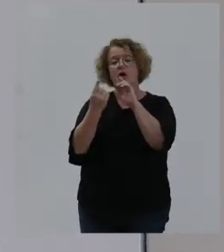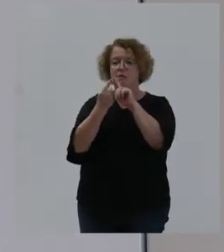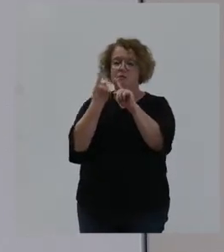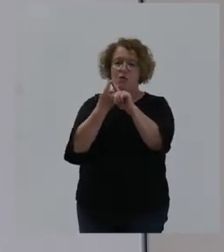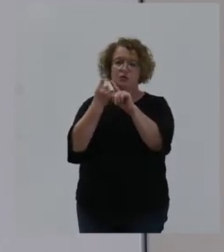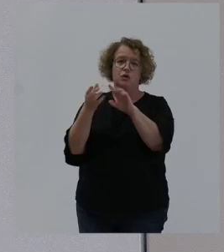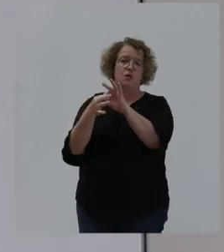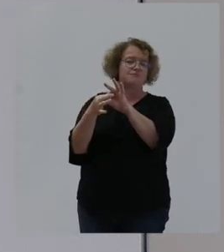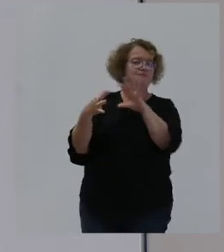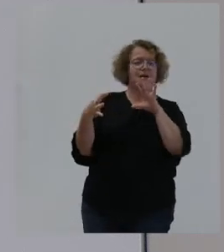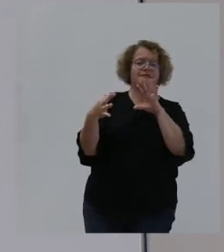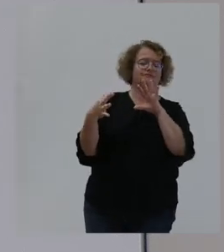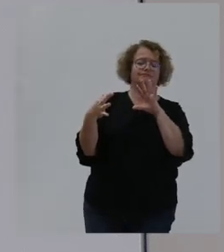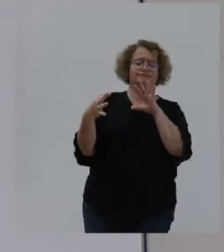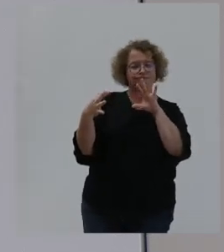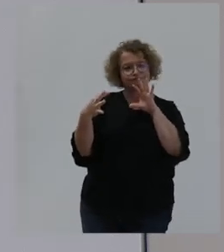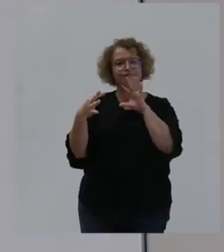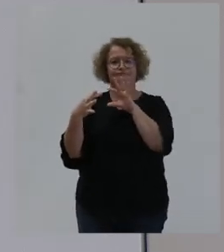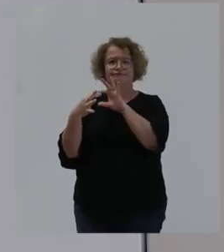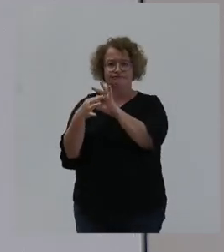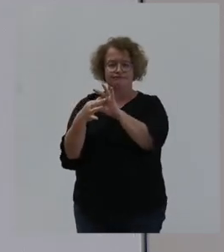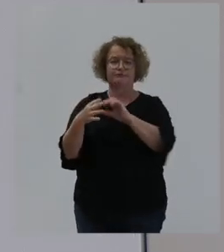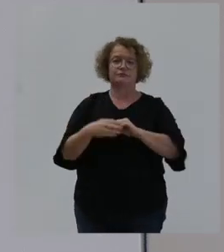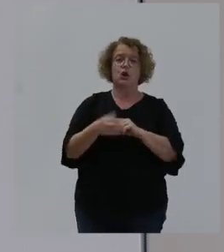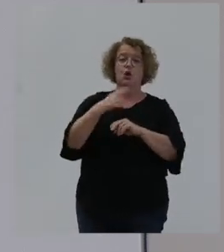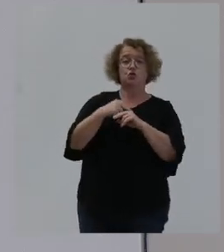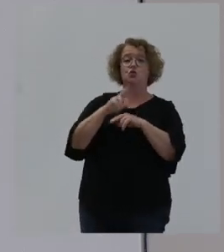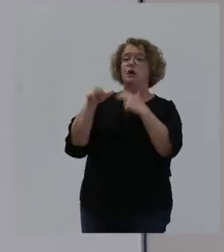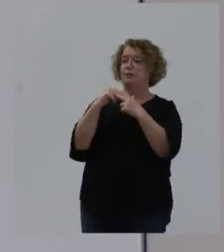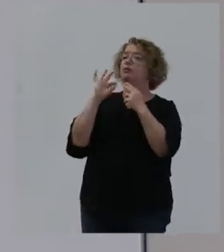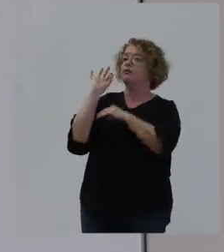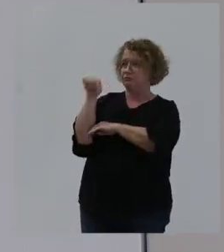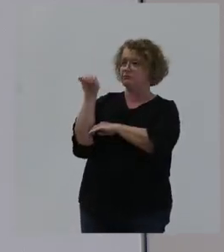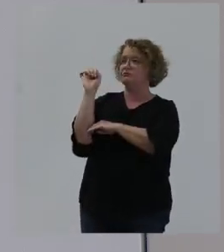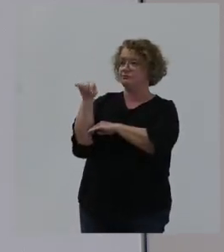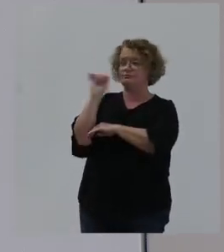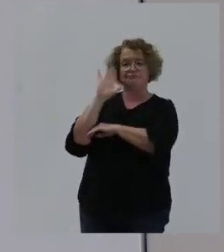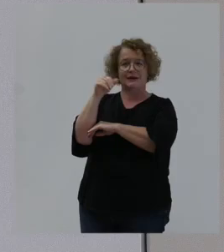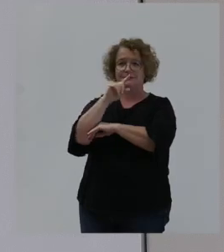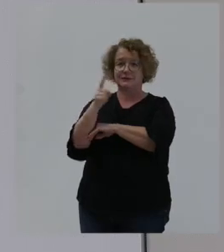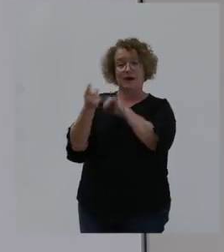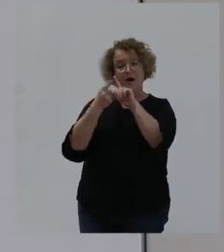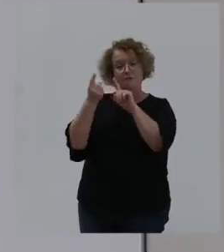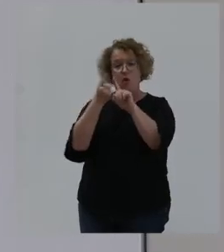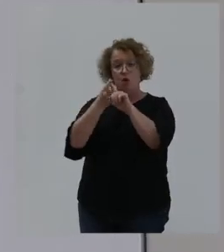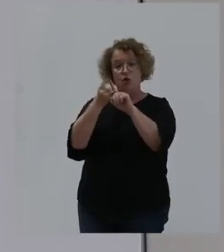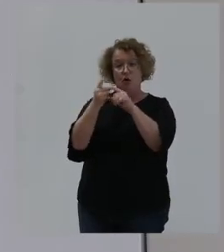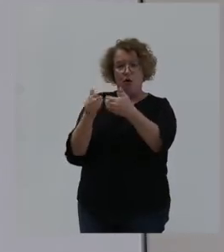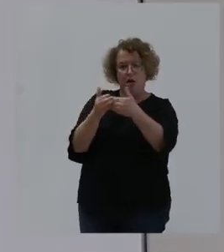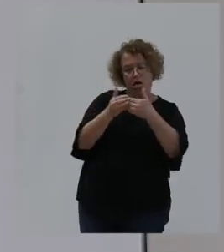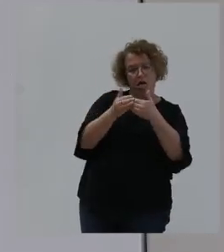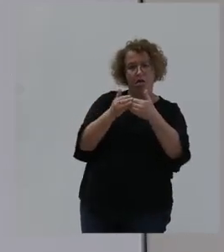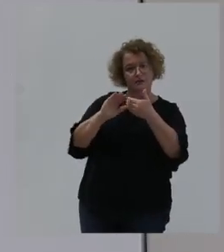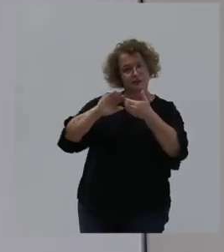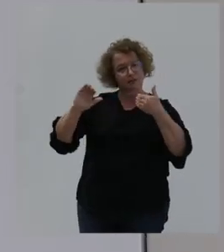nous ne soyons pas en position de béni oui-oui, en évitant le double écueil du repli ou de l'inféodation. Il en va de la gestion du